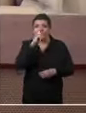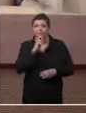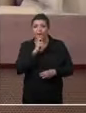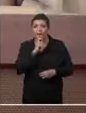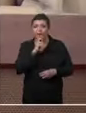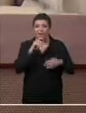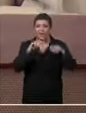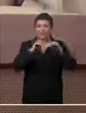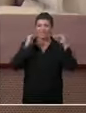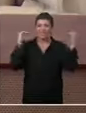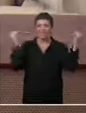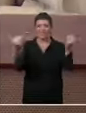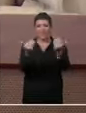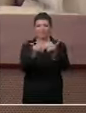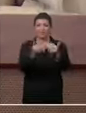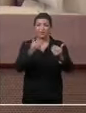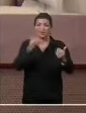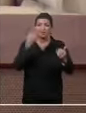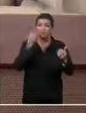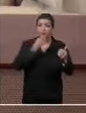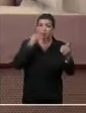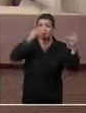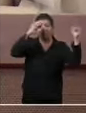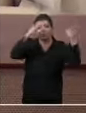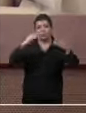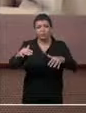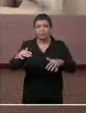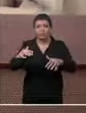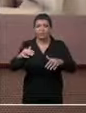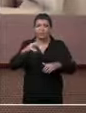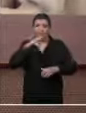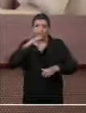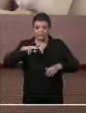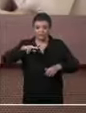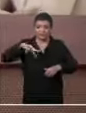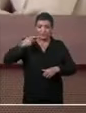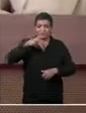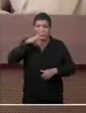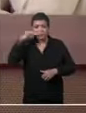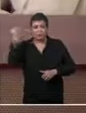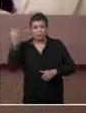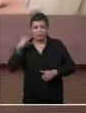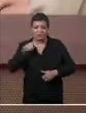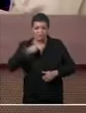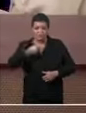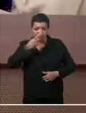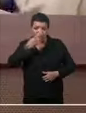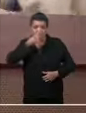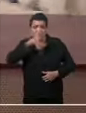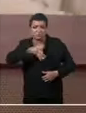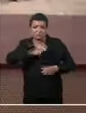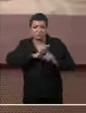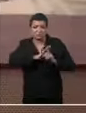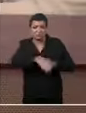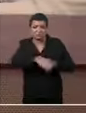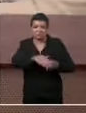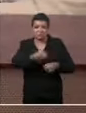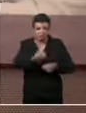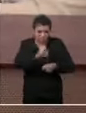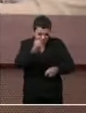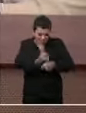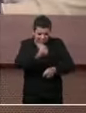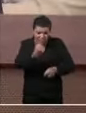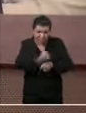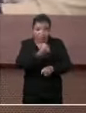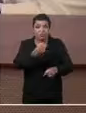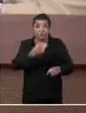humaine considérable, comme si rien n'était. Ça veut dire comme si le monde footballistique était